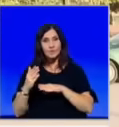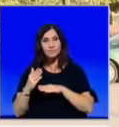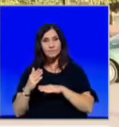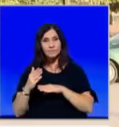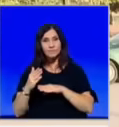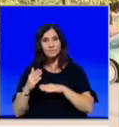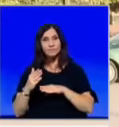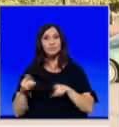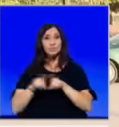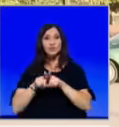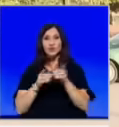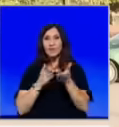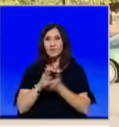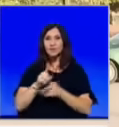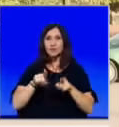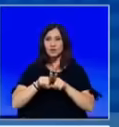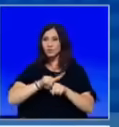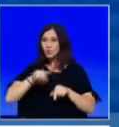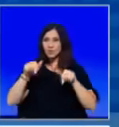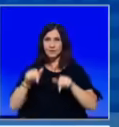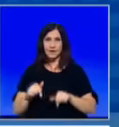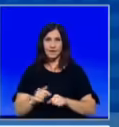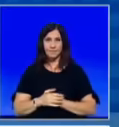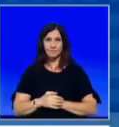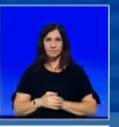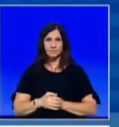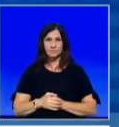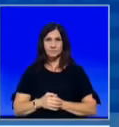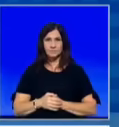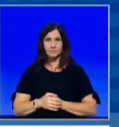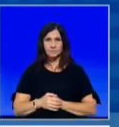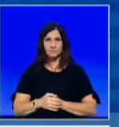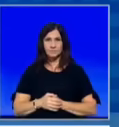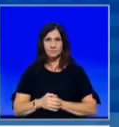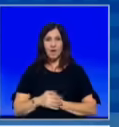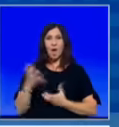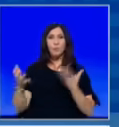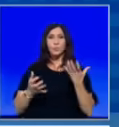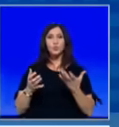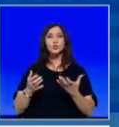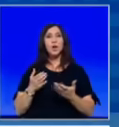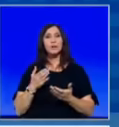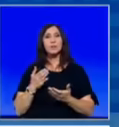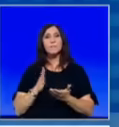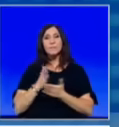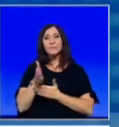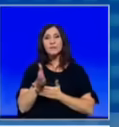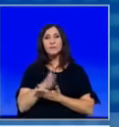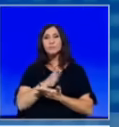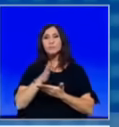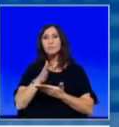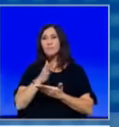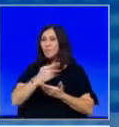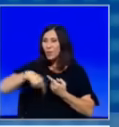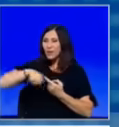Утре ще продължим отново по същия начин като досега. Пожар премина покрай последните къщи на